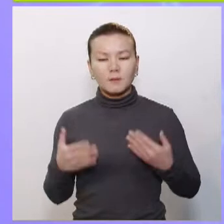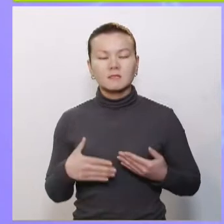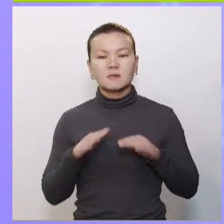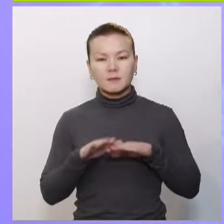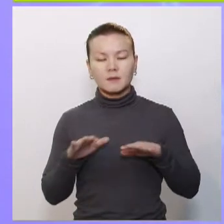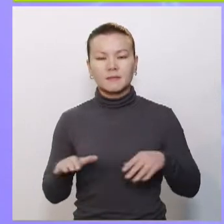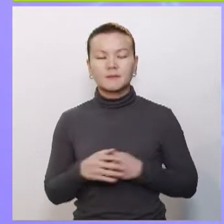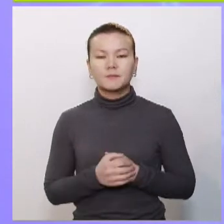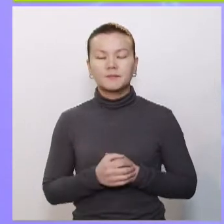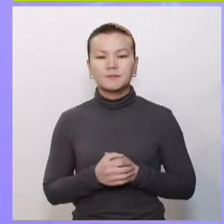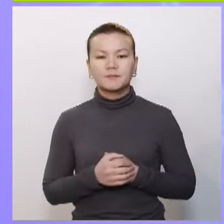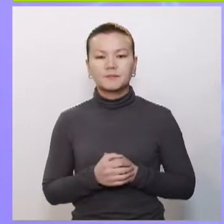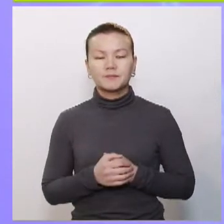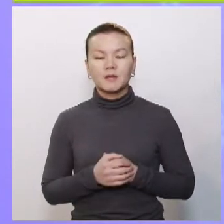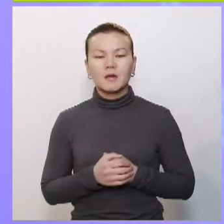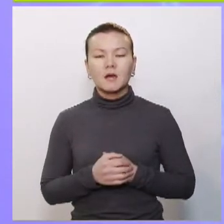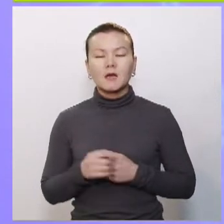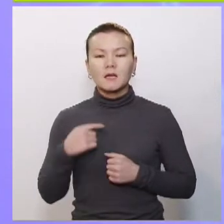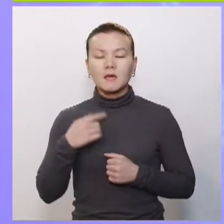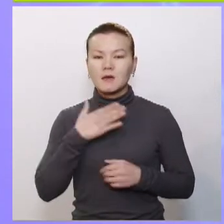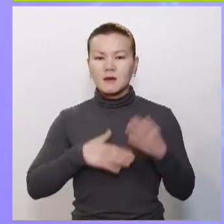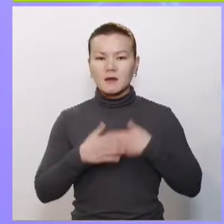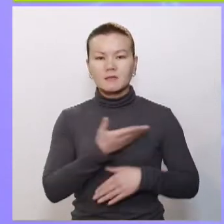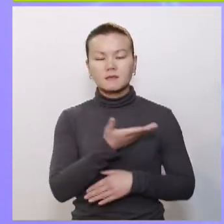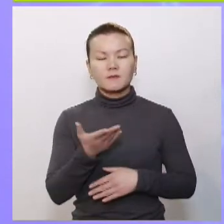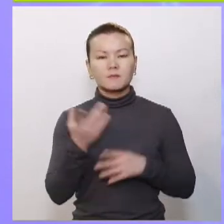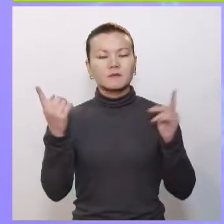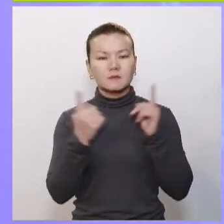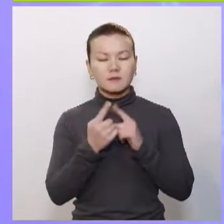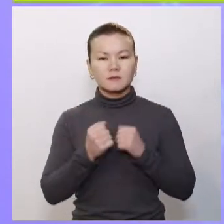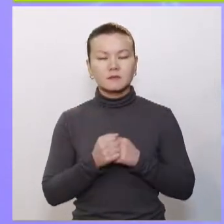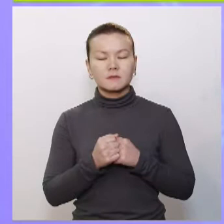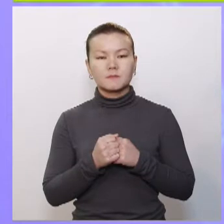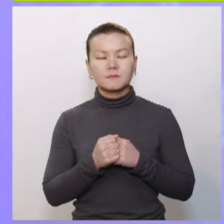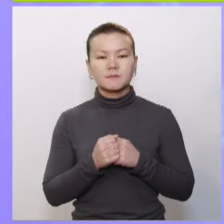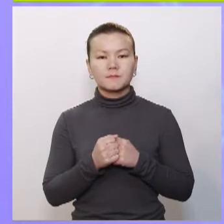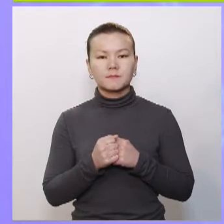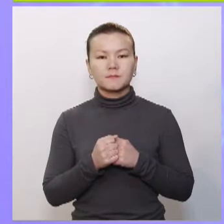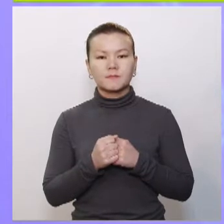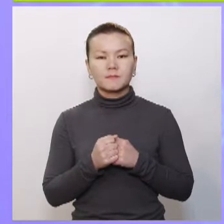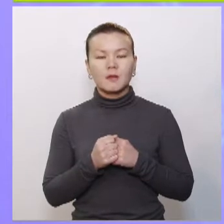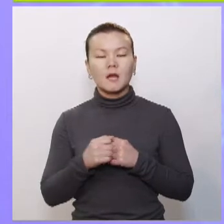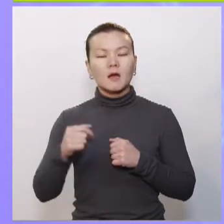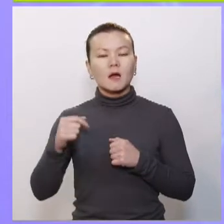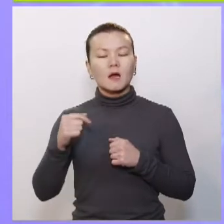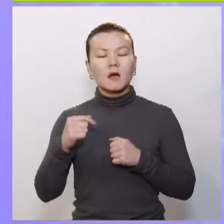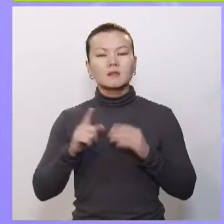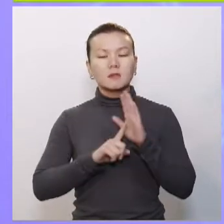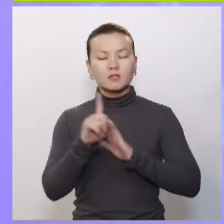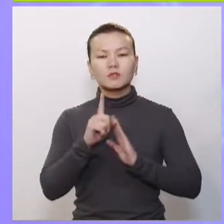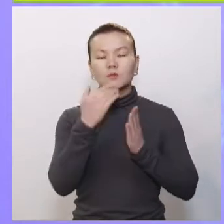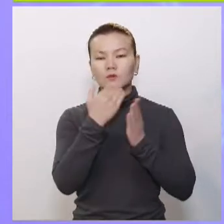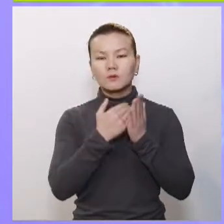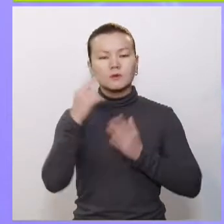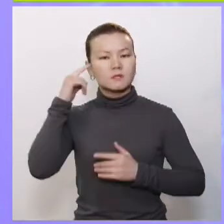Саламатсыңарбы, балдар? Силер менен кайрадан жолукканыма кубанычтамын. Кыргыз тили сабагын